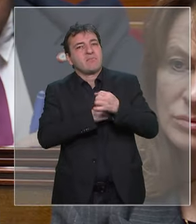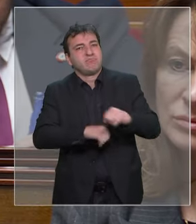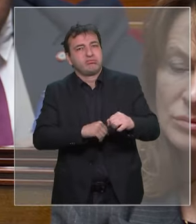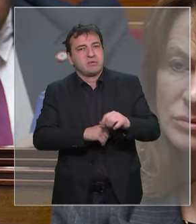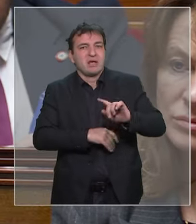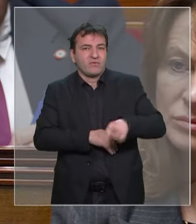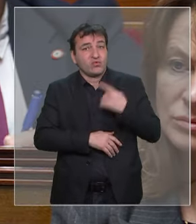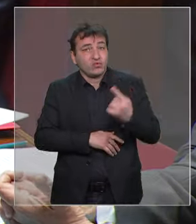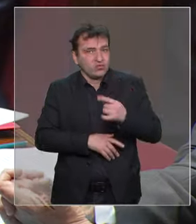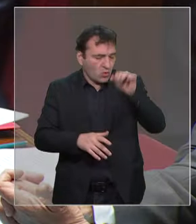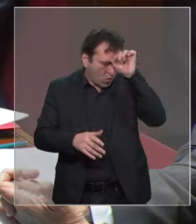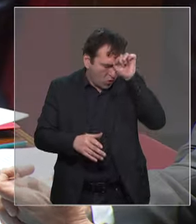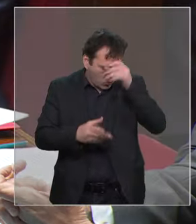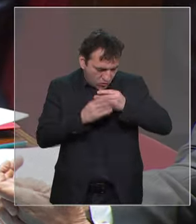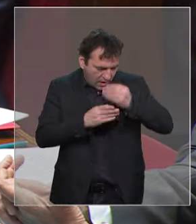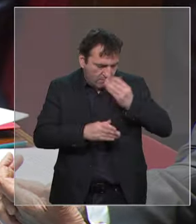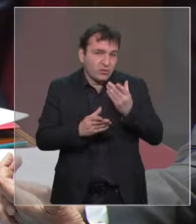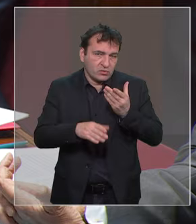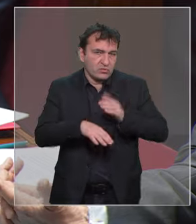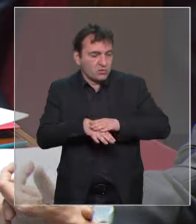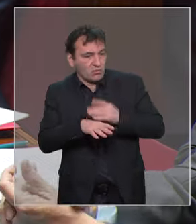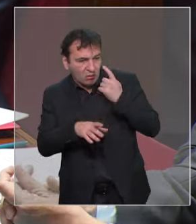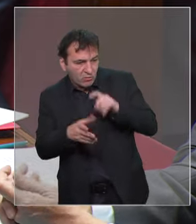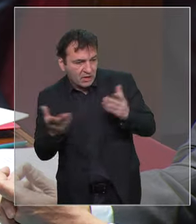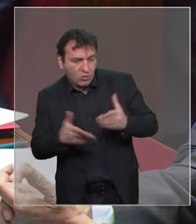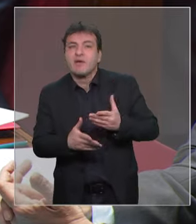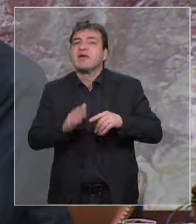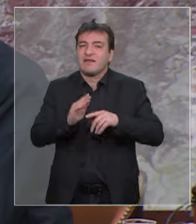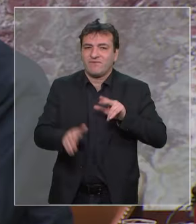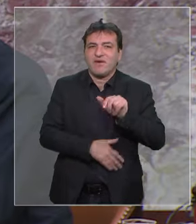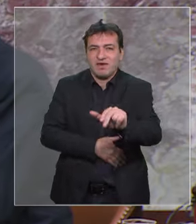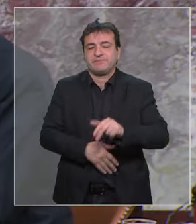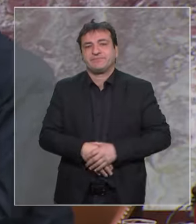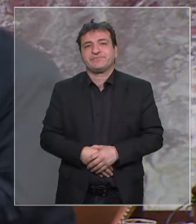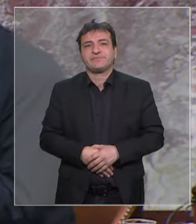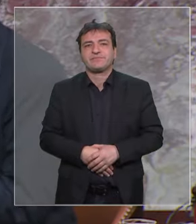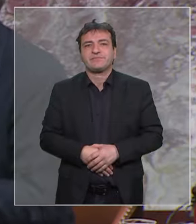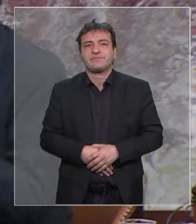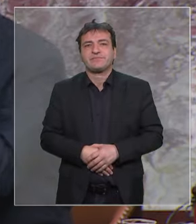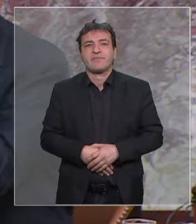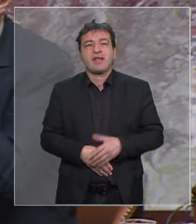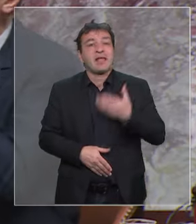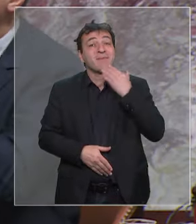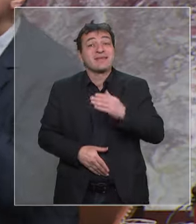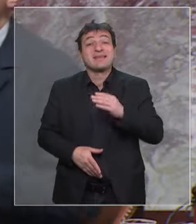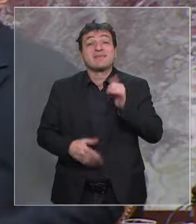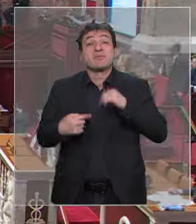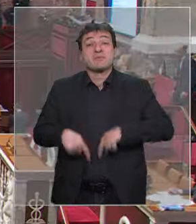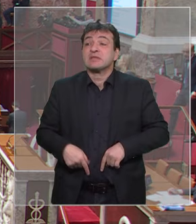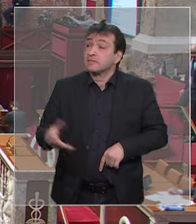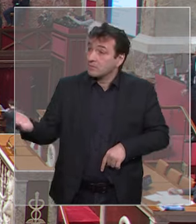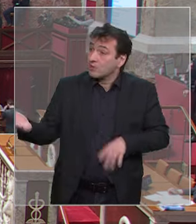fois tirer les leçons de ce que nous avons pu constater. Et nous le ferons, Monsieur le député. Monsieur le Président. Merci beaucoup, Madame la Première Ministre. Monsieur le